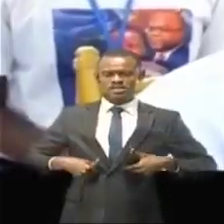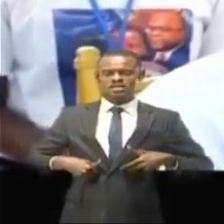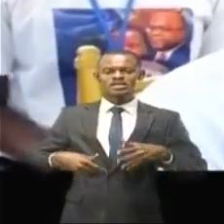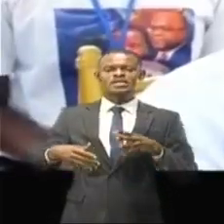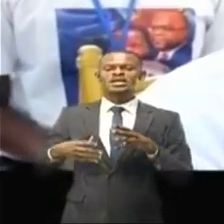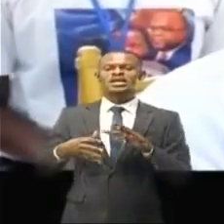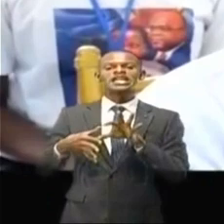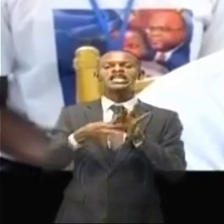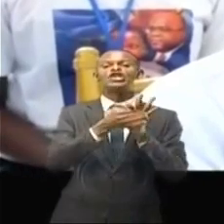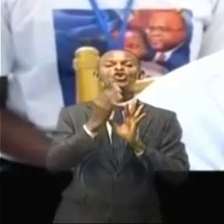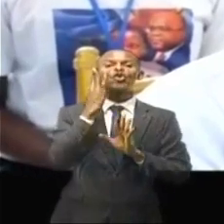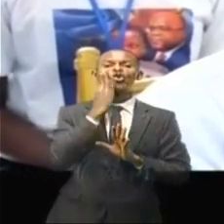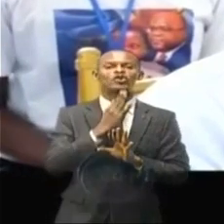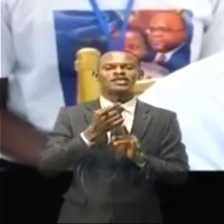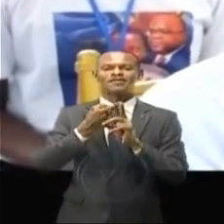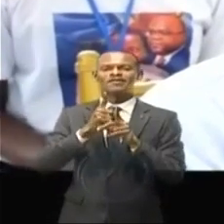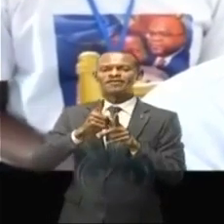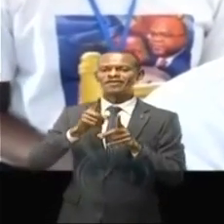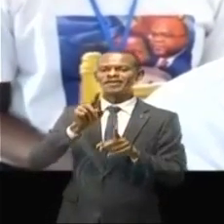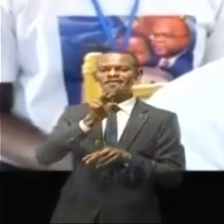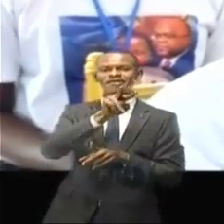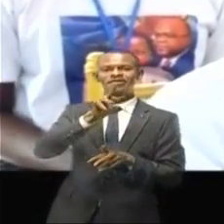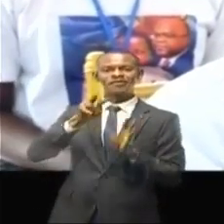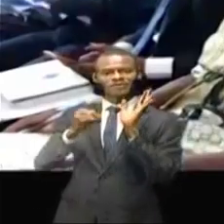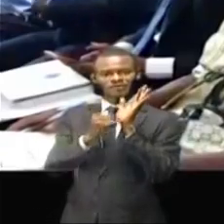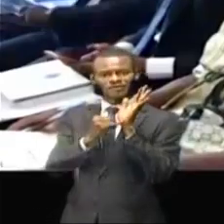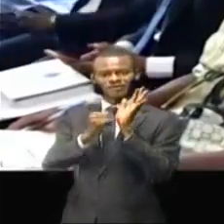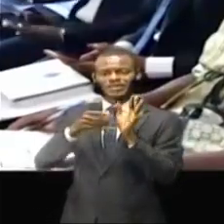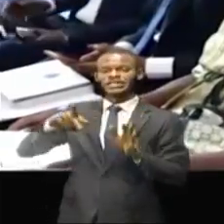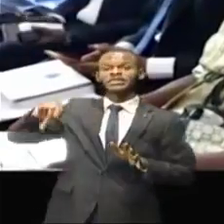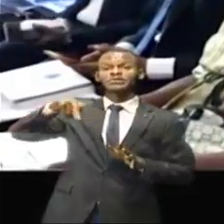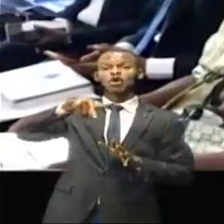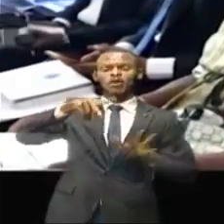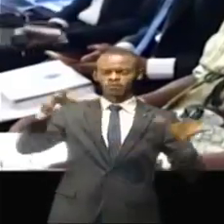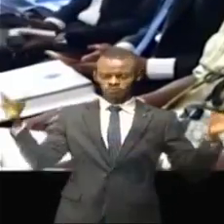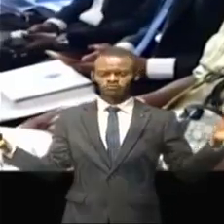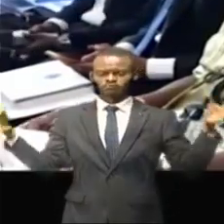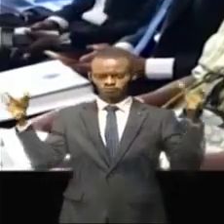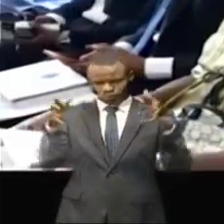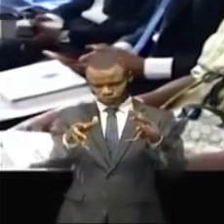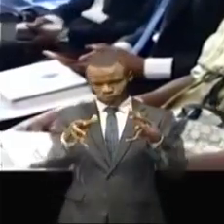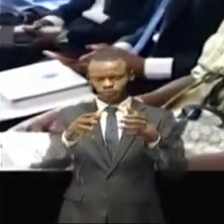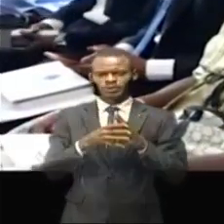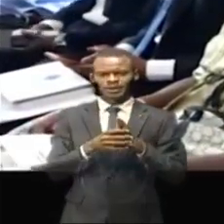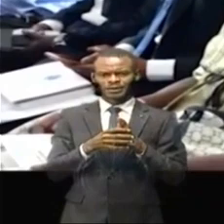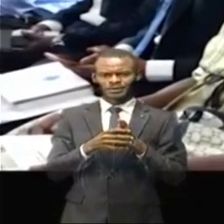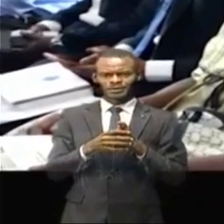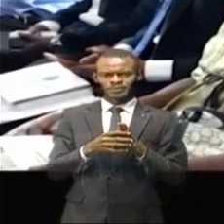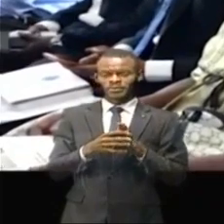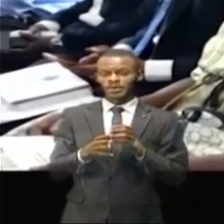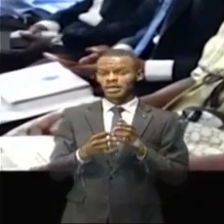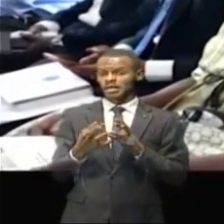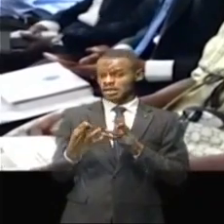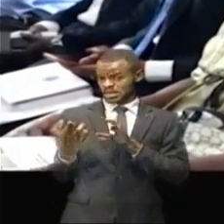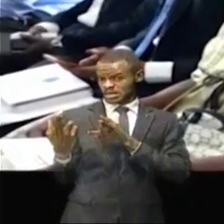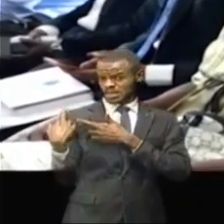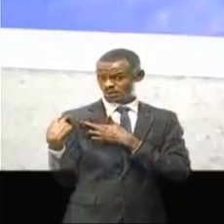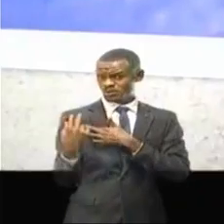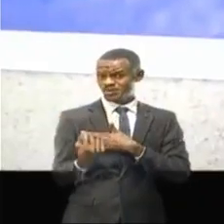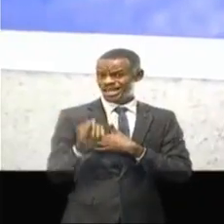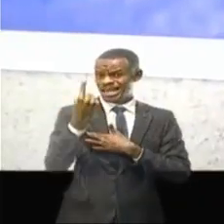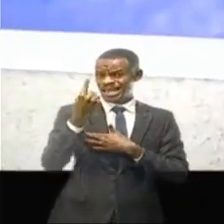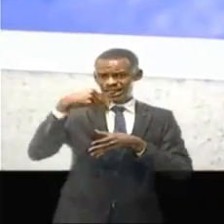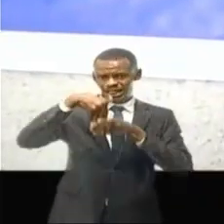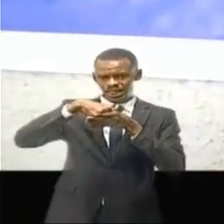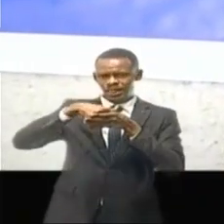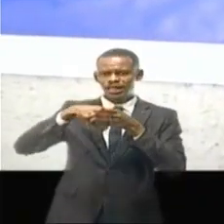Benoît Kazadi Kabea, l'un des notables de l'Union sacrée de la nation, a invité la jeunesse à rester attachée aux